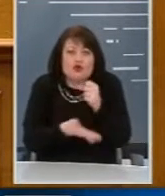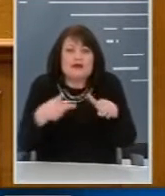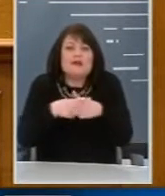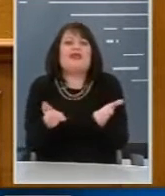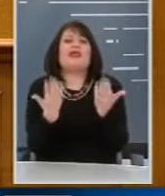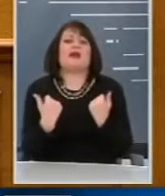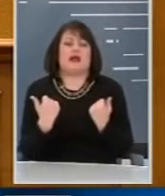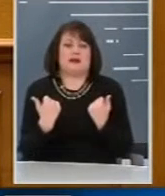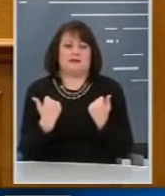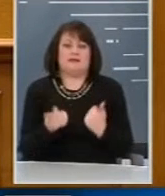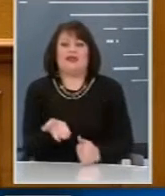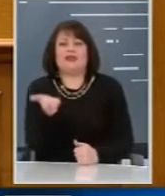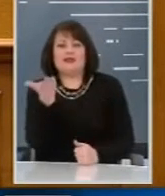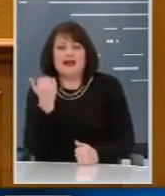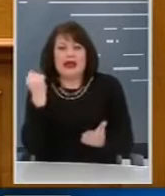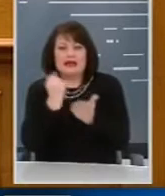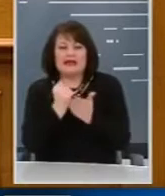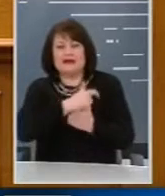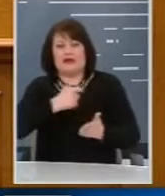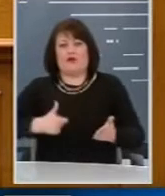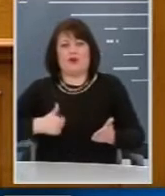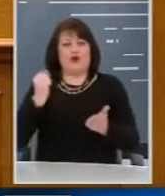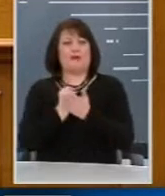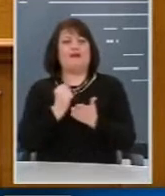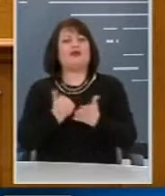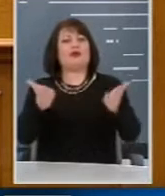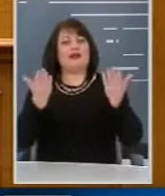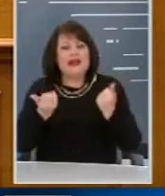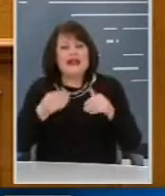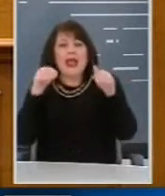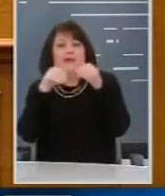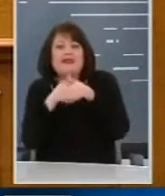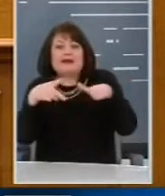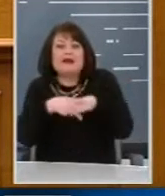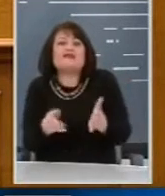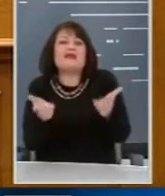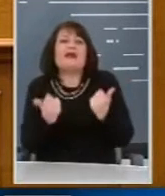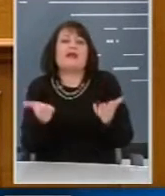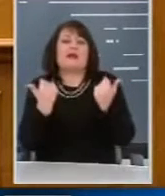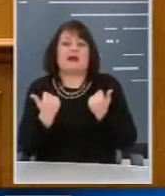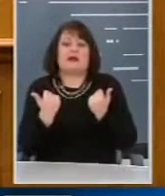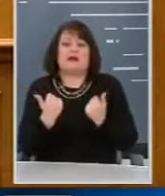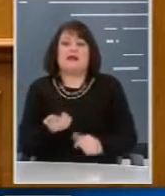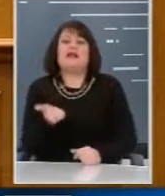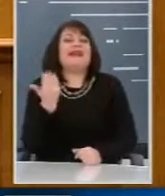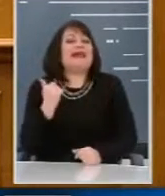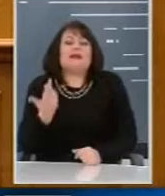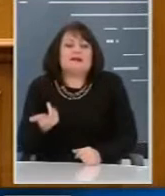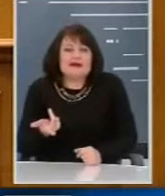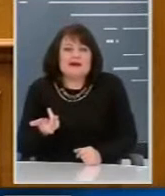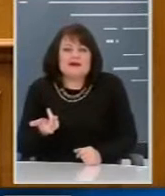τράπεζα, δεν έχει ταχυδρομικό ταμιευτήριο, δεν έχει επενδυτική τράπεζα. Δεν έχει, με λίγα